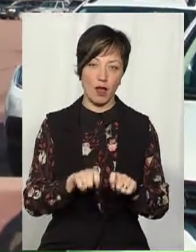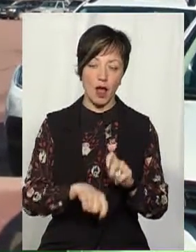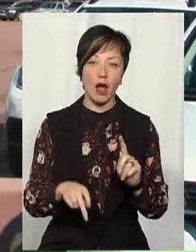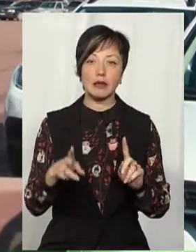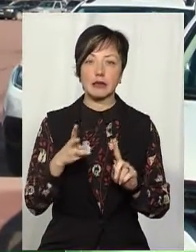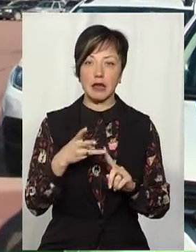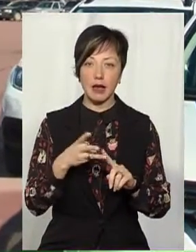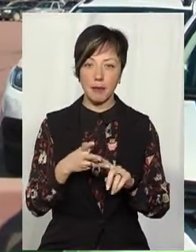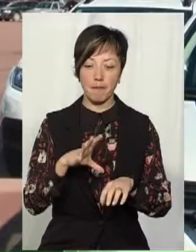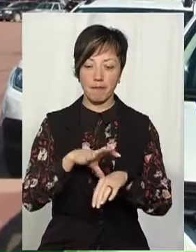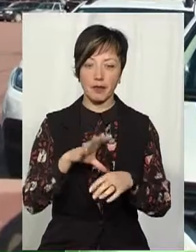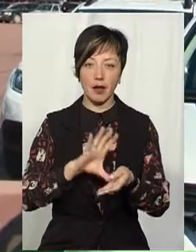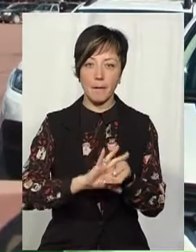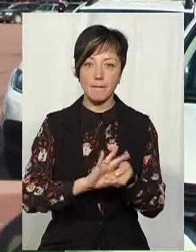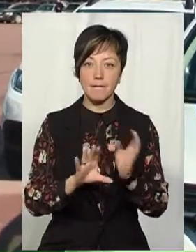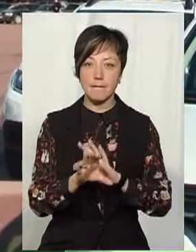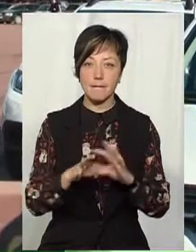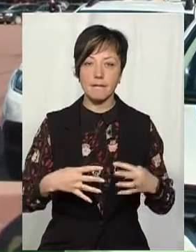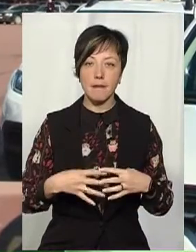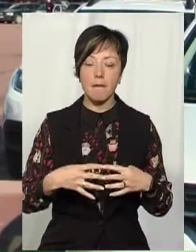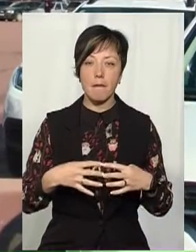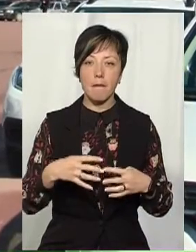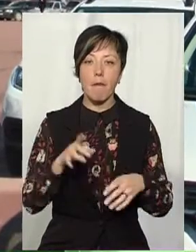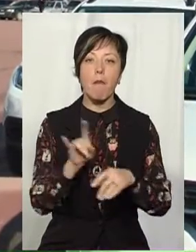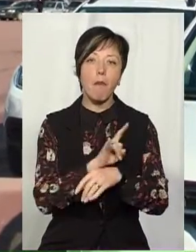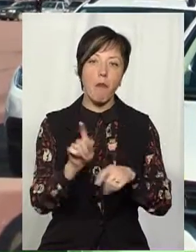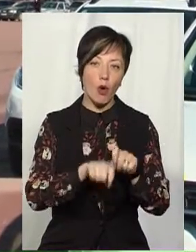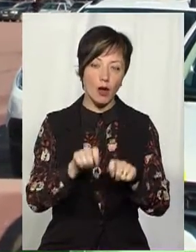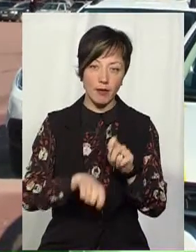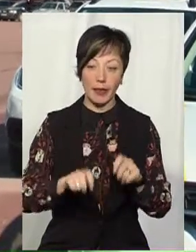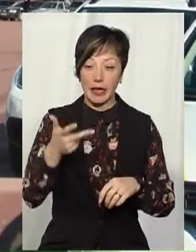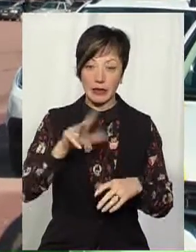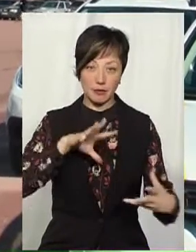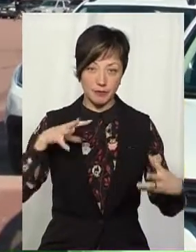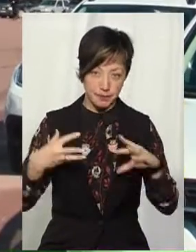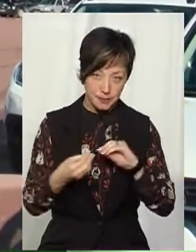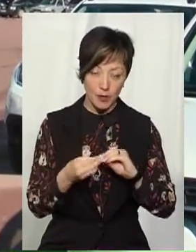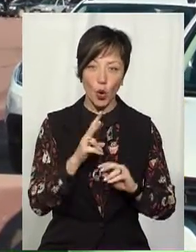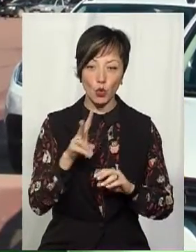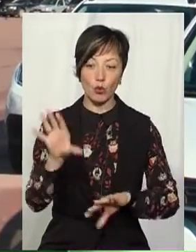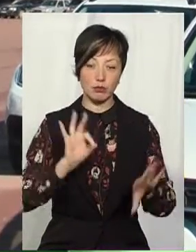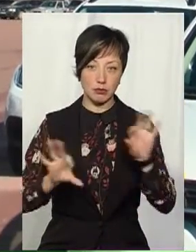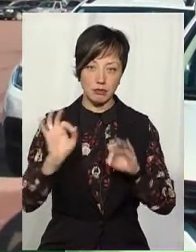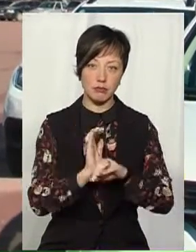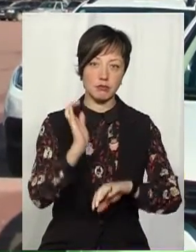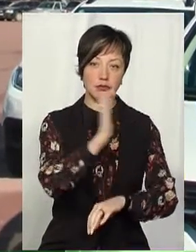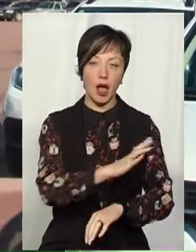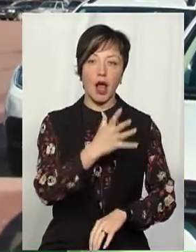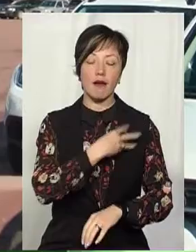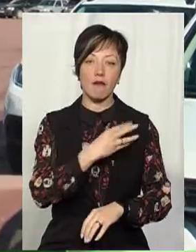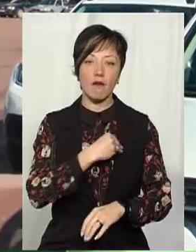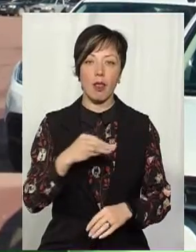поліграф. Після висновків трьох етапів ми були всі централізовано, хто пройшов, доправлені до міста Львова